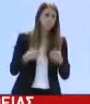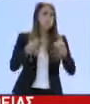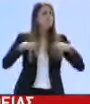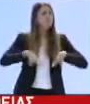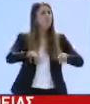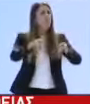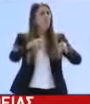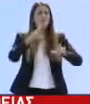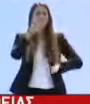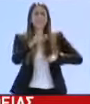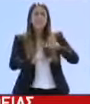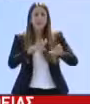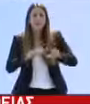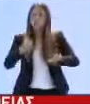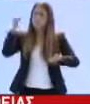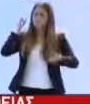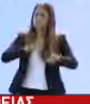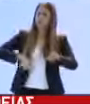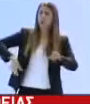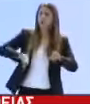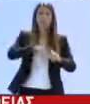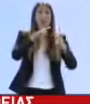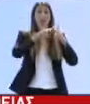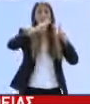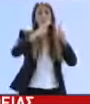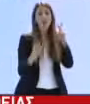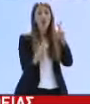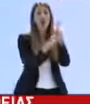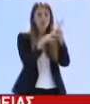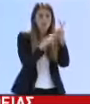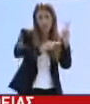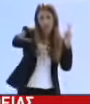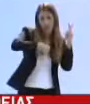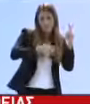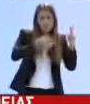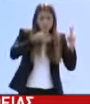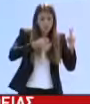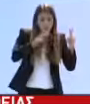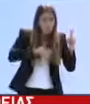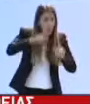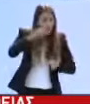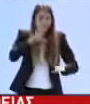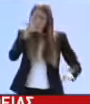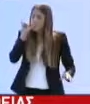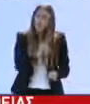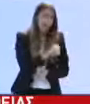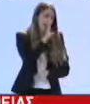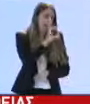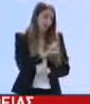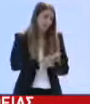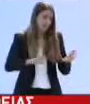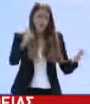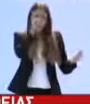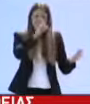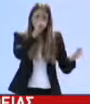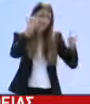που θα ακολουθήσουμε. Και άρθρο δεύτερο και πιο σημαντικό, εμείς θα λέμε στους πολίτες πάντα την αλήθεια. Όποια και αν